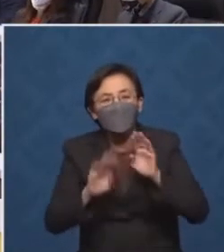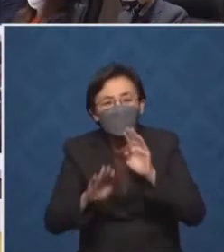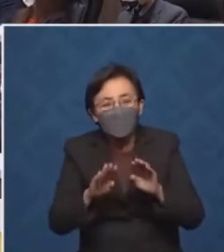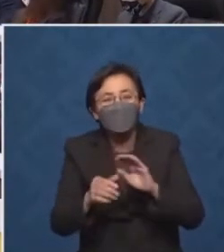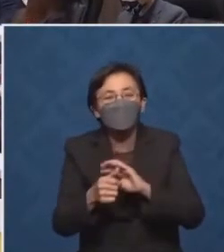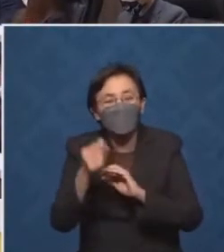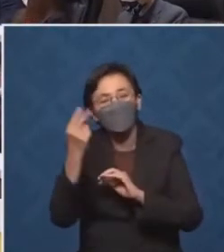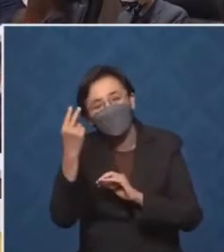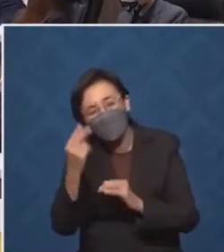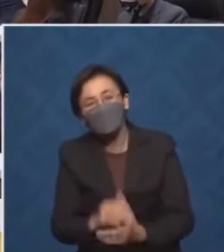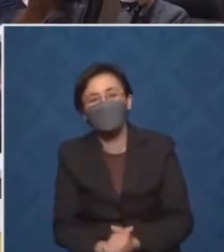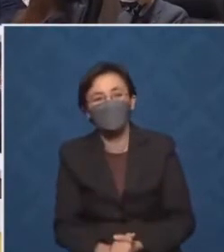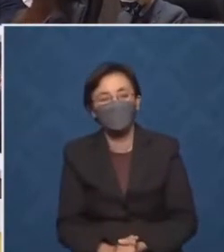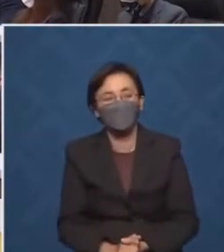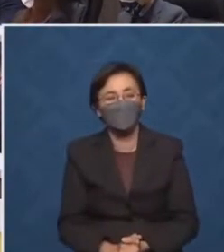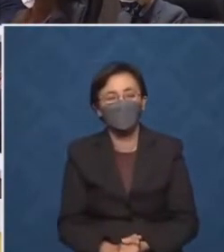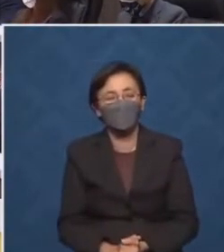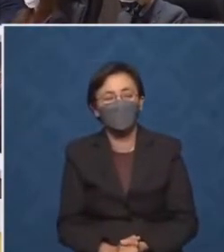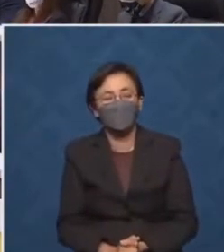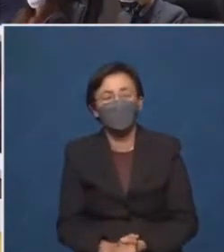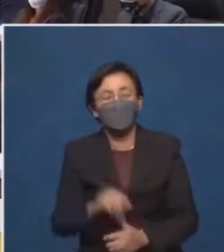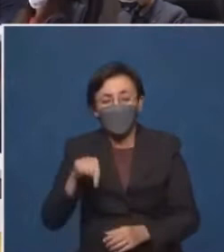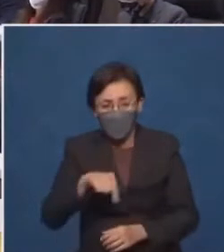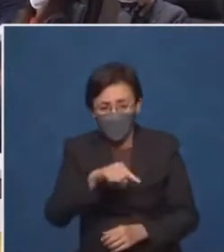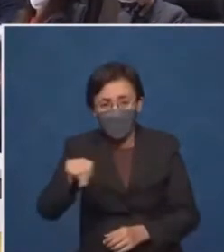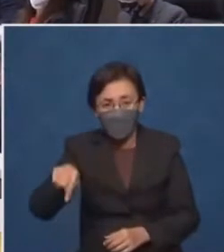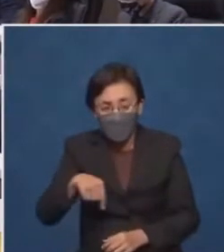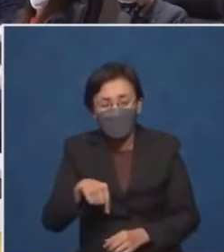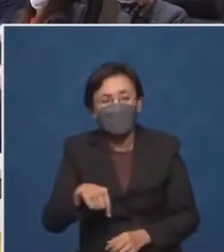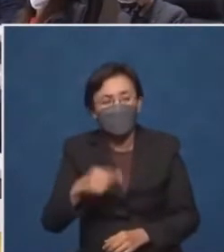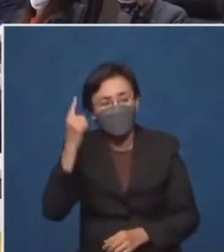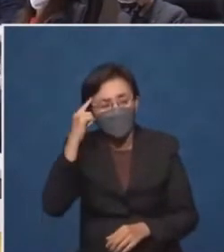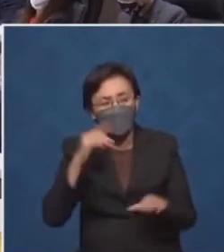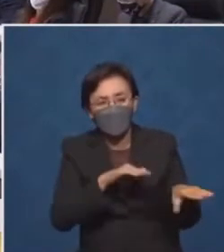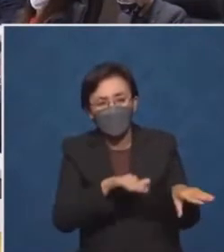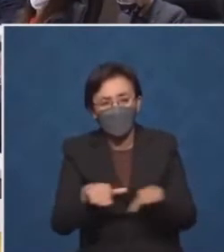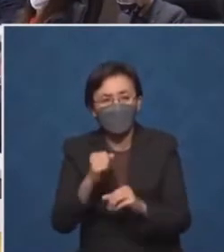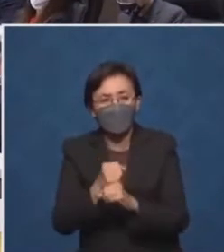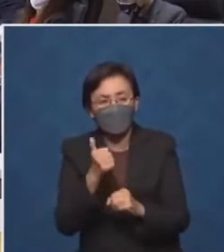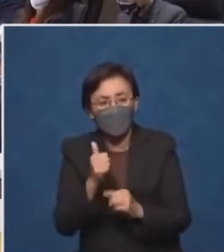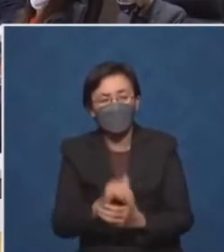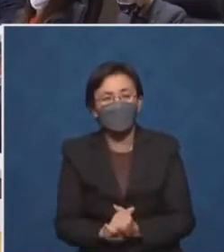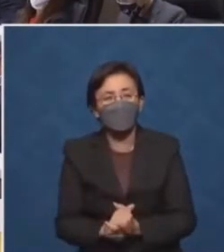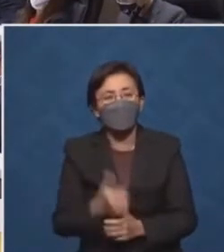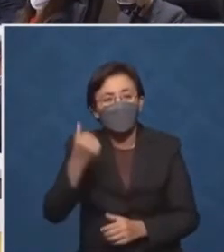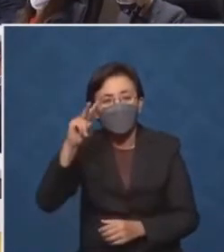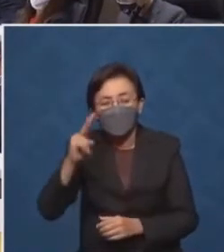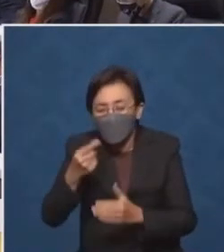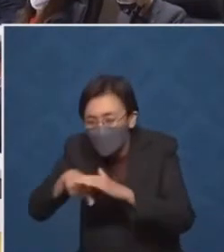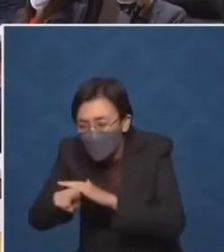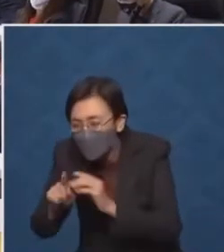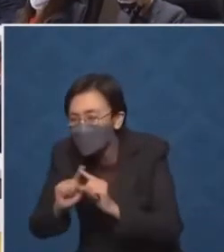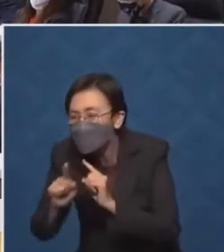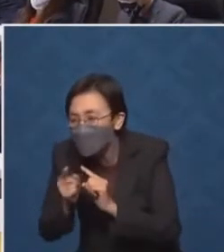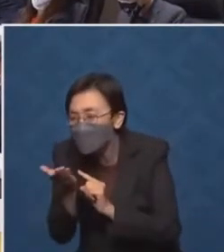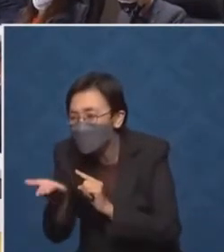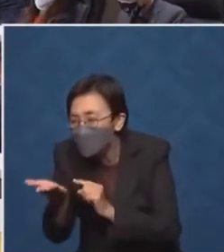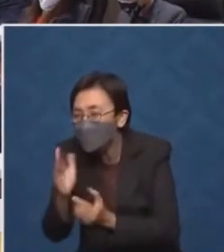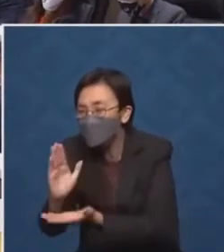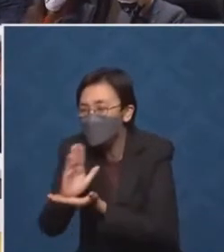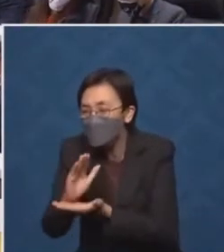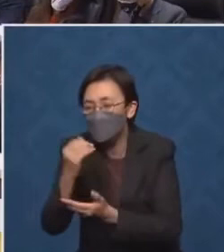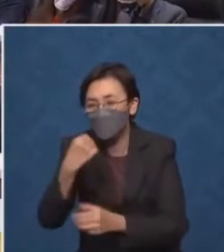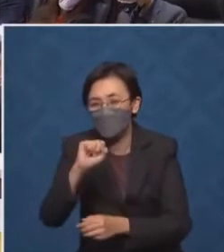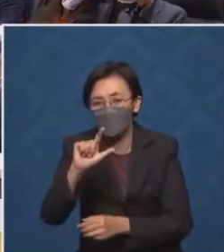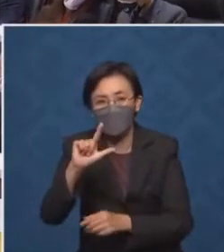พูดกับพี่น้องประชาชนบอกวามั่นใจเพระทุกอย่างเปปอยางดวยดีเบื้หลงอย่น 2 วนไปขอรบริจาก 10 ลานโดส ขอ